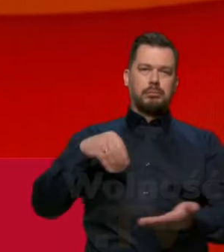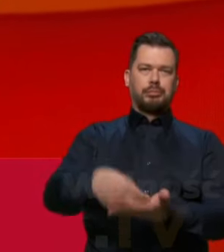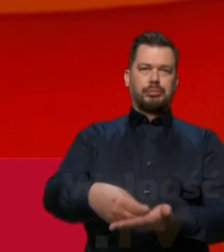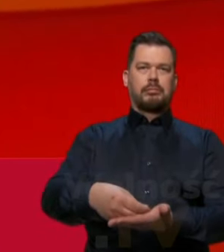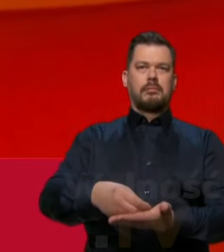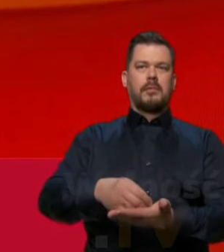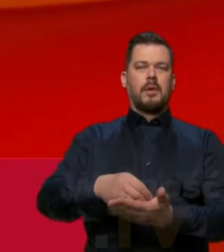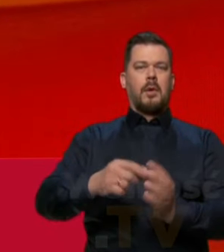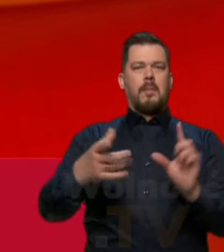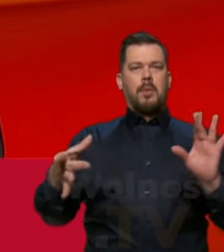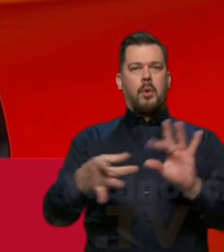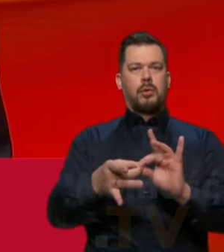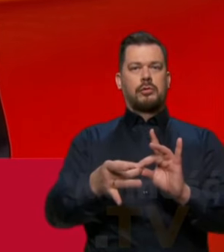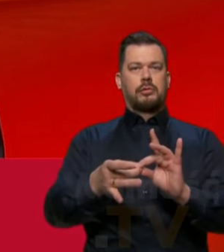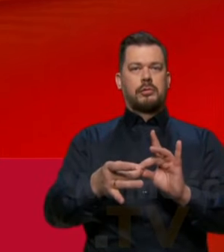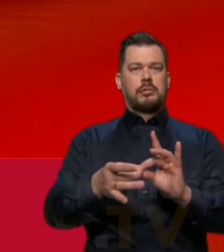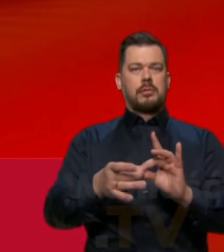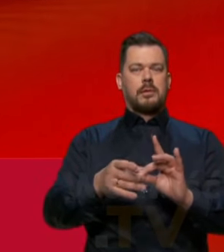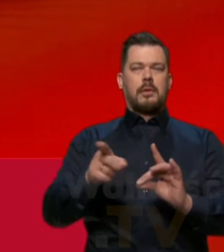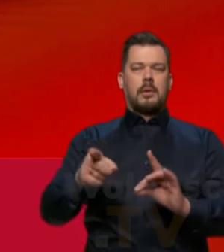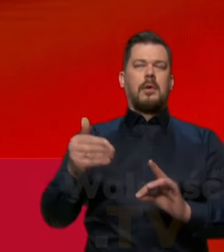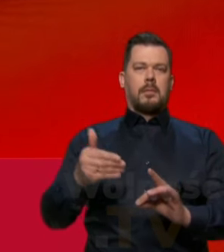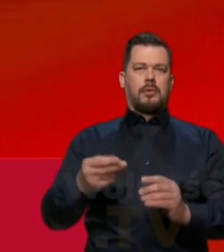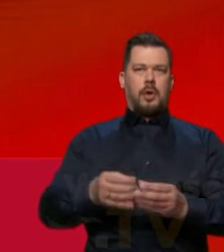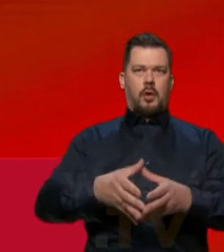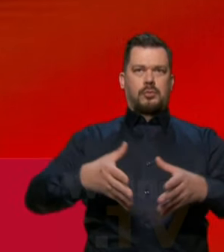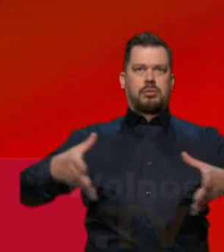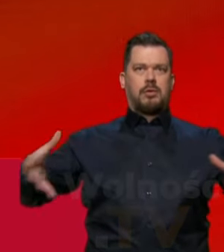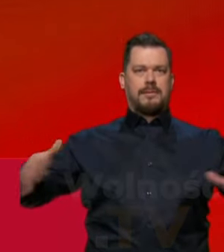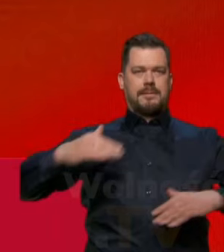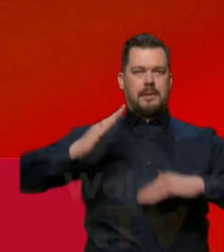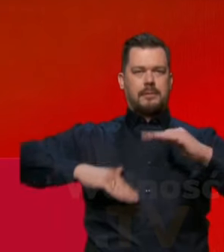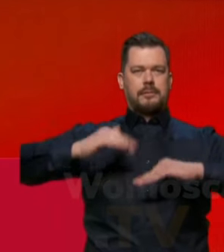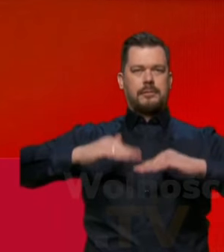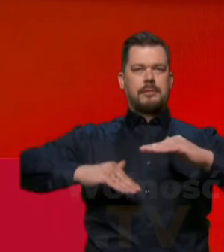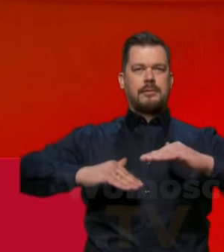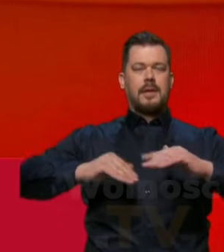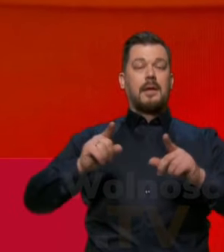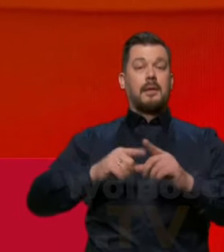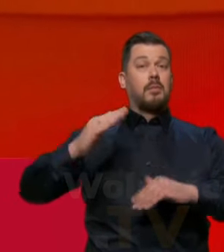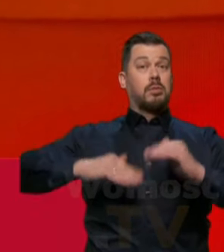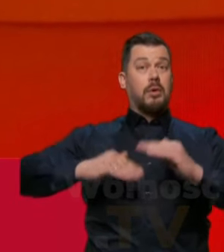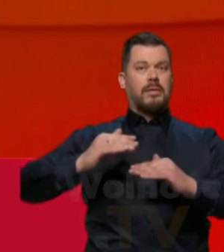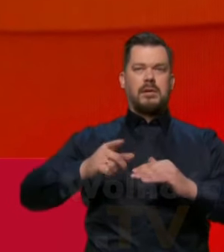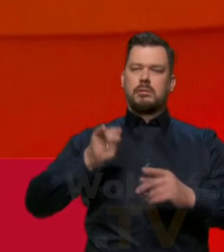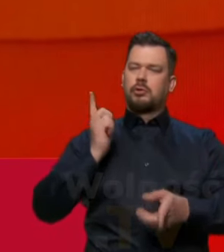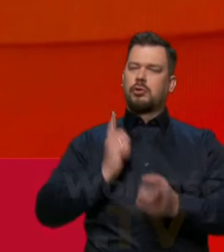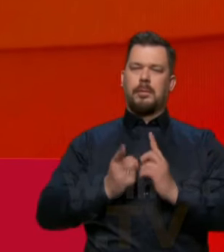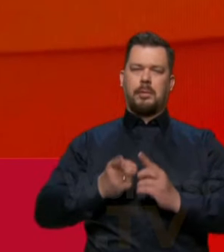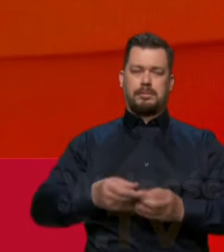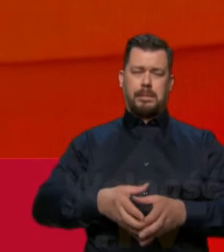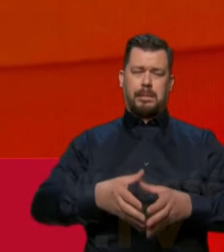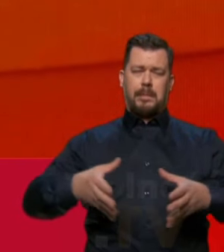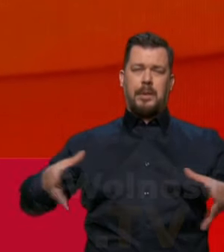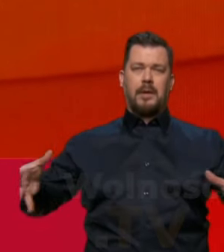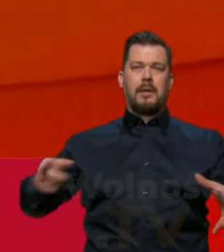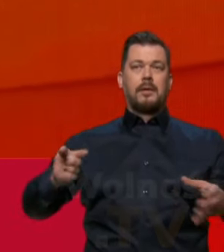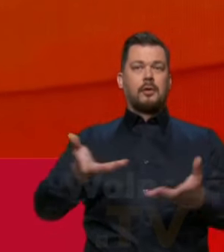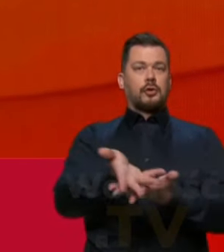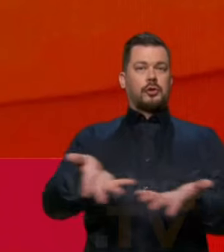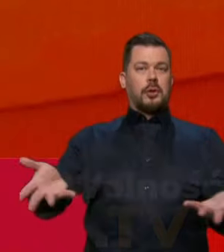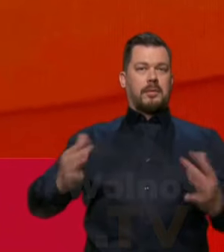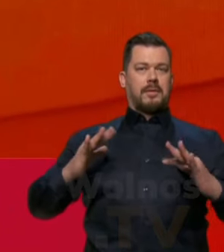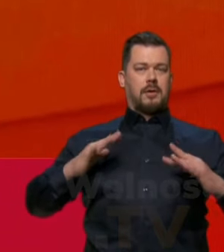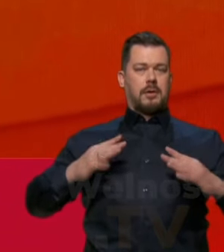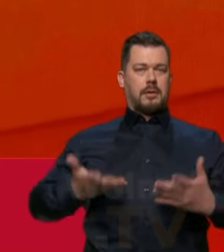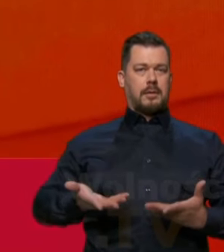zyskają wówczas możliwość rozbudowy i budownictwo zacznie intensywnie powstawać na tych terenach, które w tej